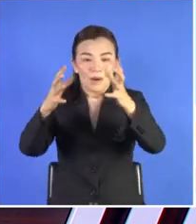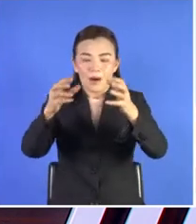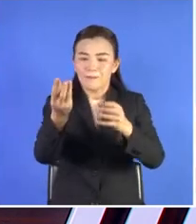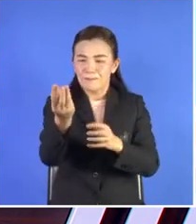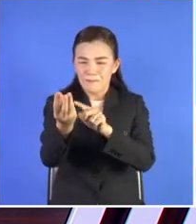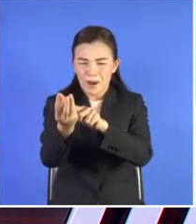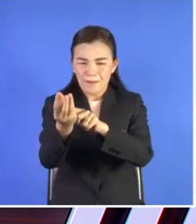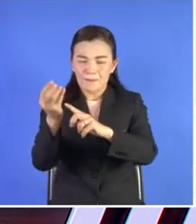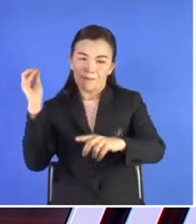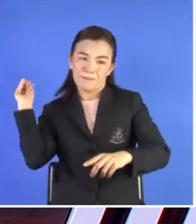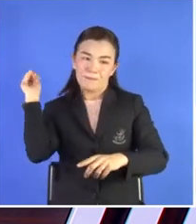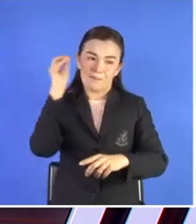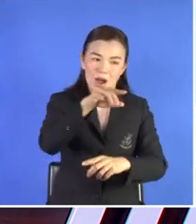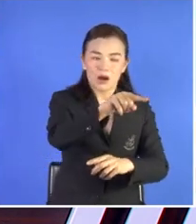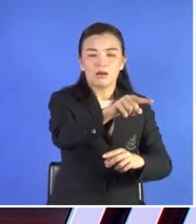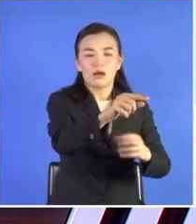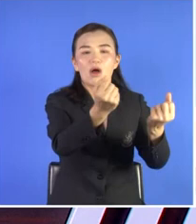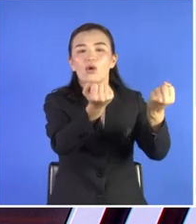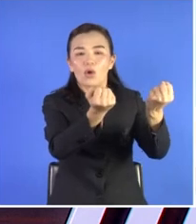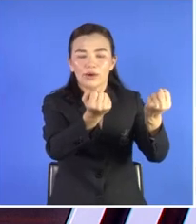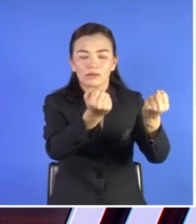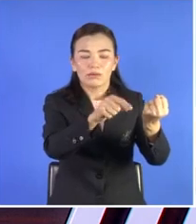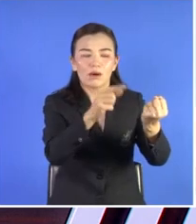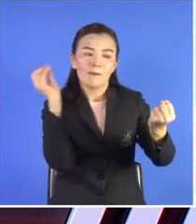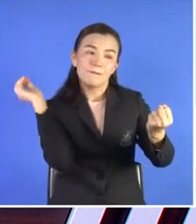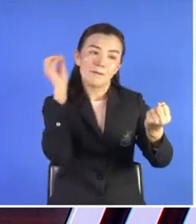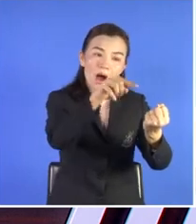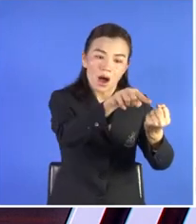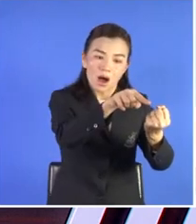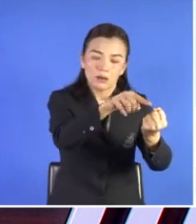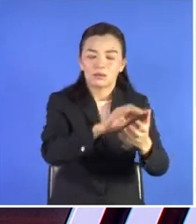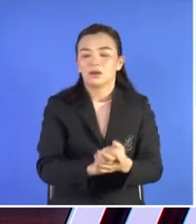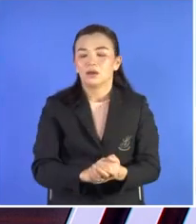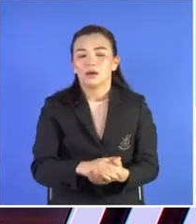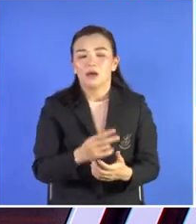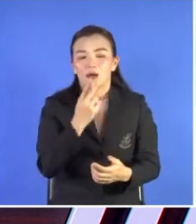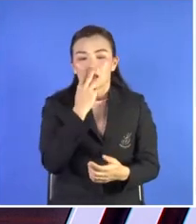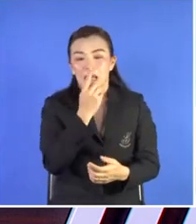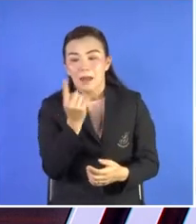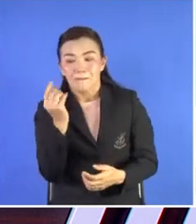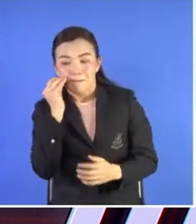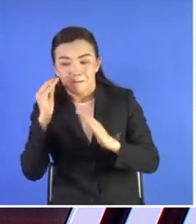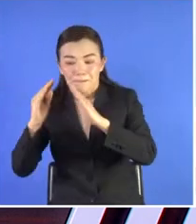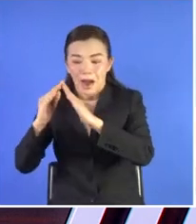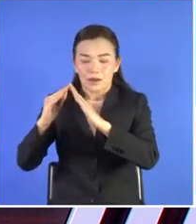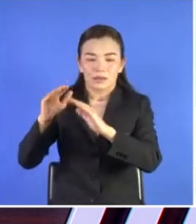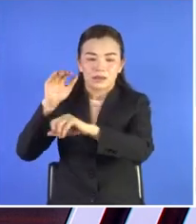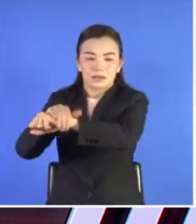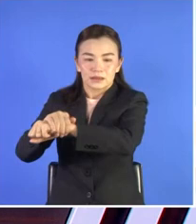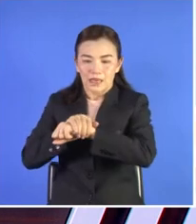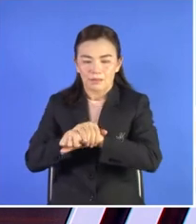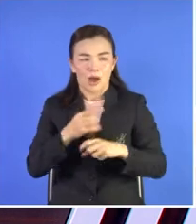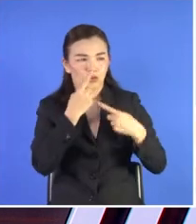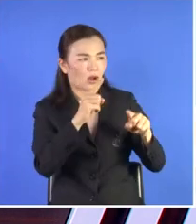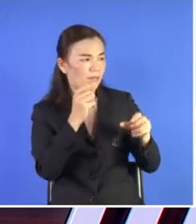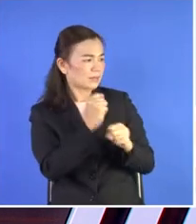ใส่รถของชาวบ้านเขาทีนี้พอไปรวบตัวได้ตอนกำลังถอดเสื้อถอดผ้านอนผึ่งพุงอยู่บ้านสบายใจเฉิบเขาบอกโอ้ยไม่ได้ทำความเสียหายอะ